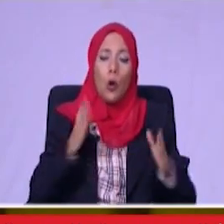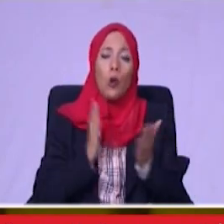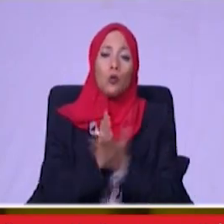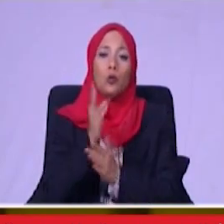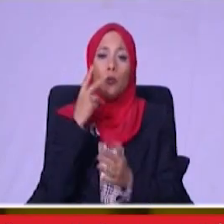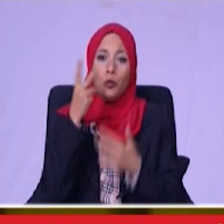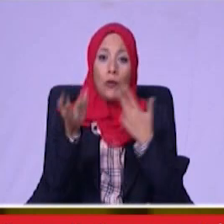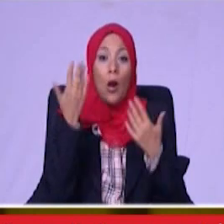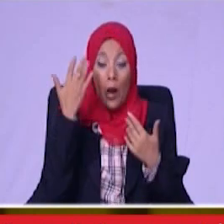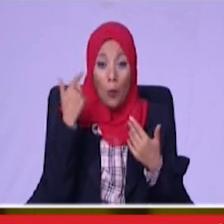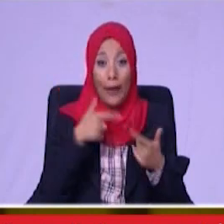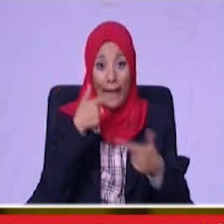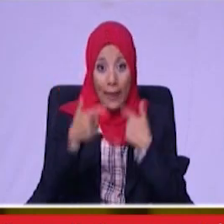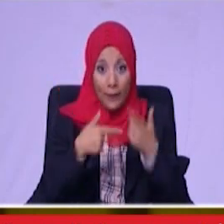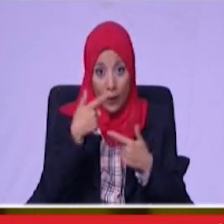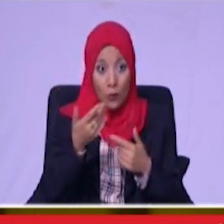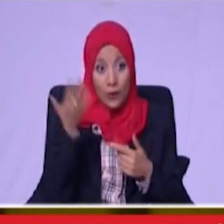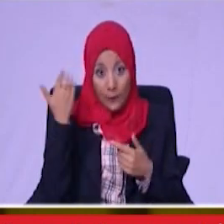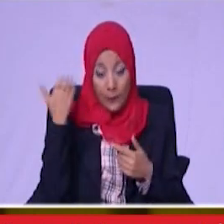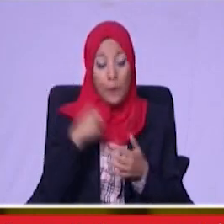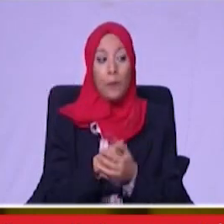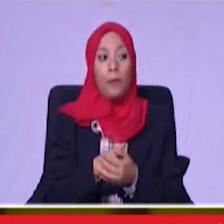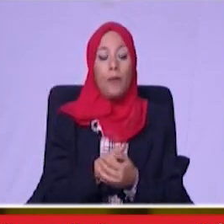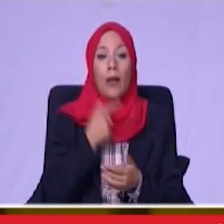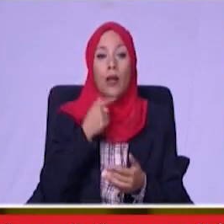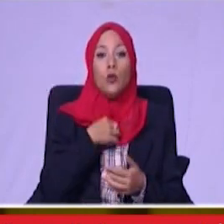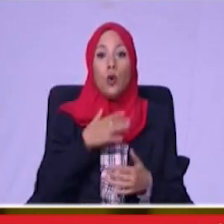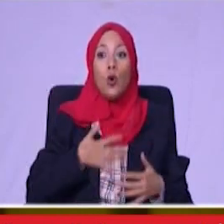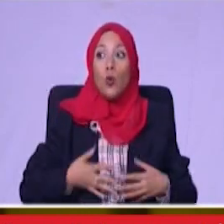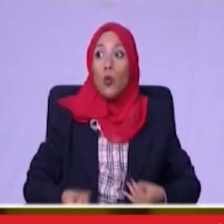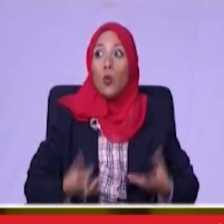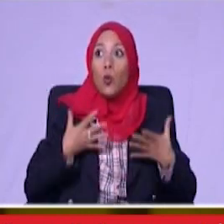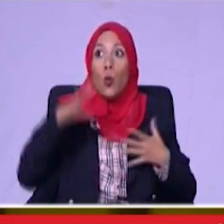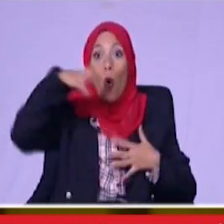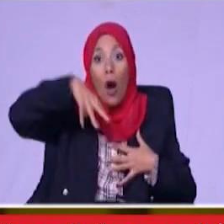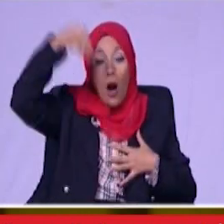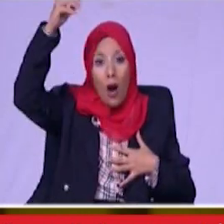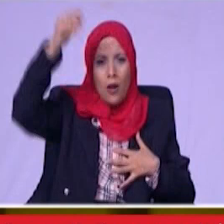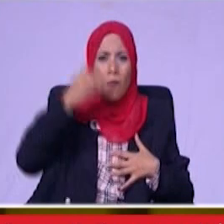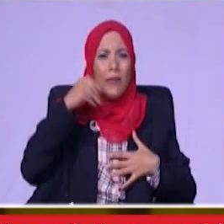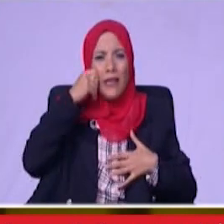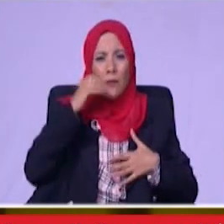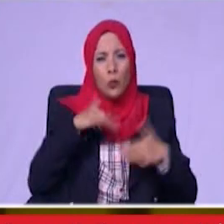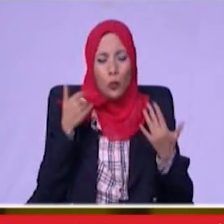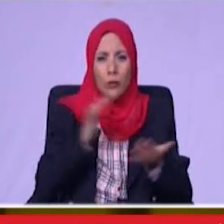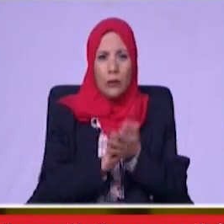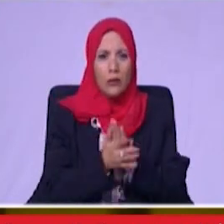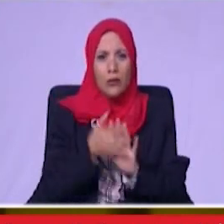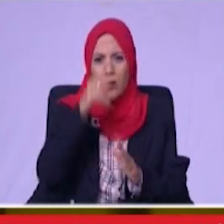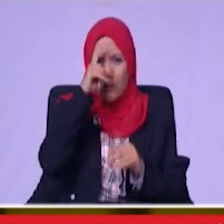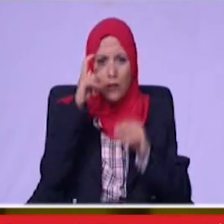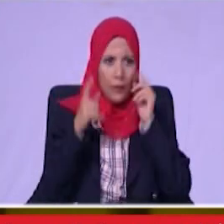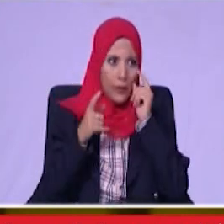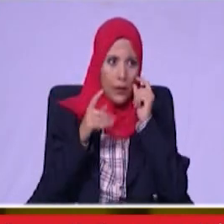تحدثنا في الحلقه الماضيه عن عالم الروح تحدثنا عن بعد الوفاه يتصعد